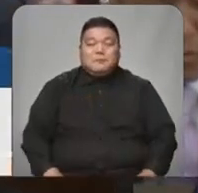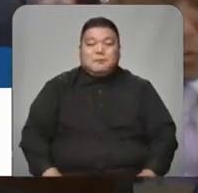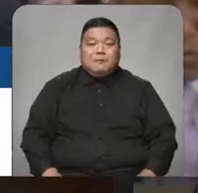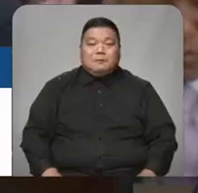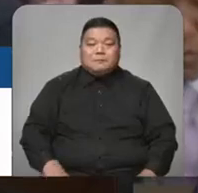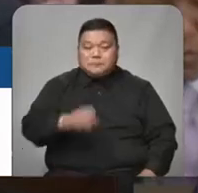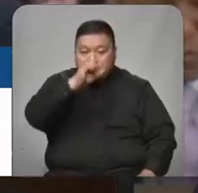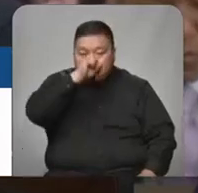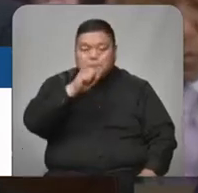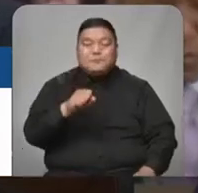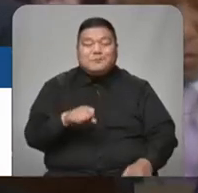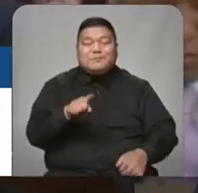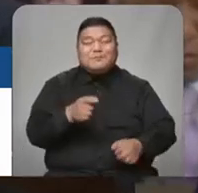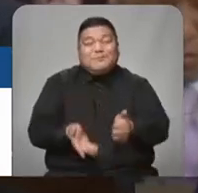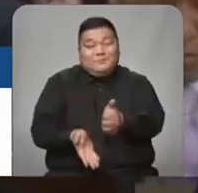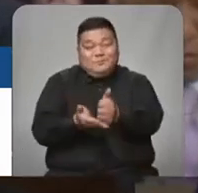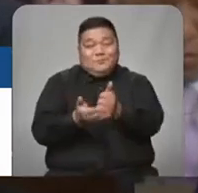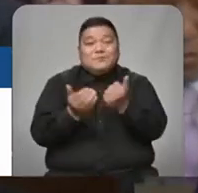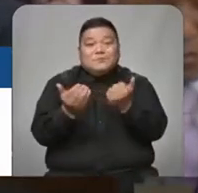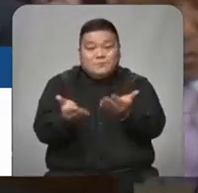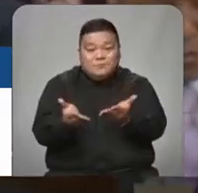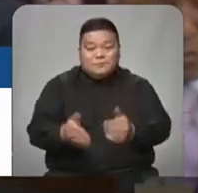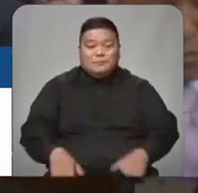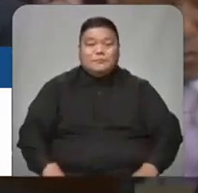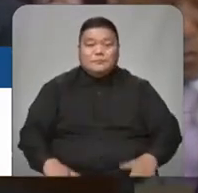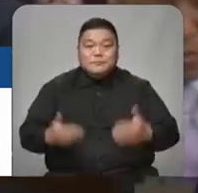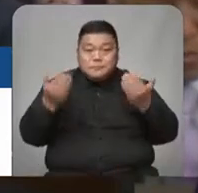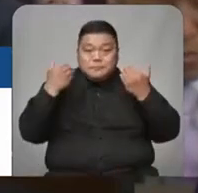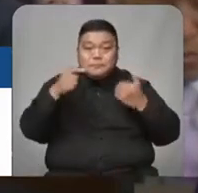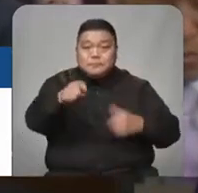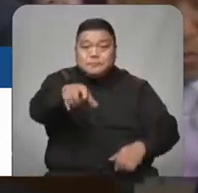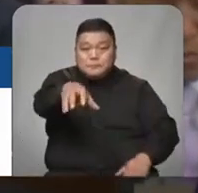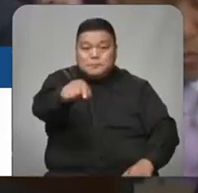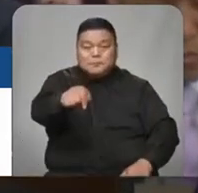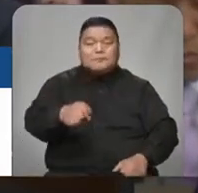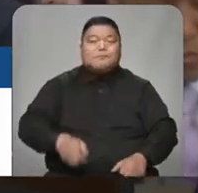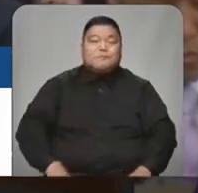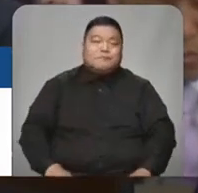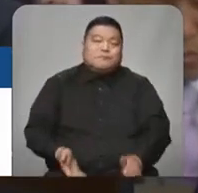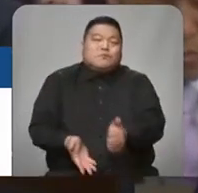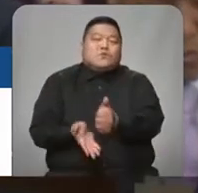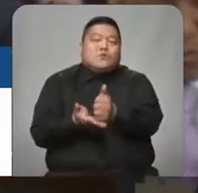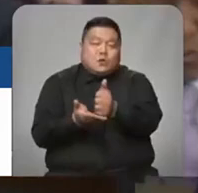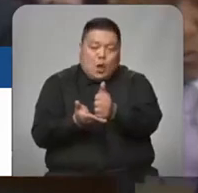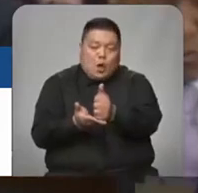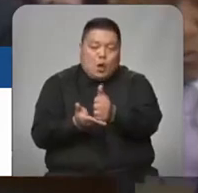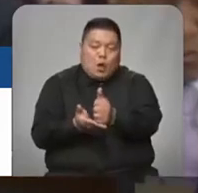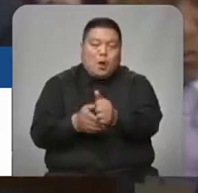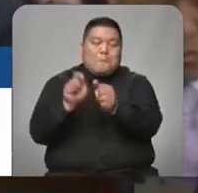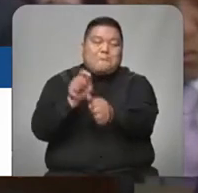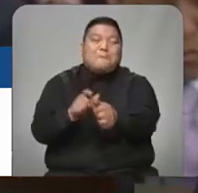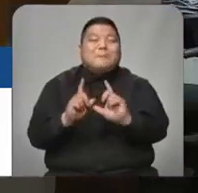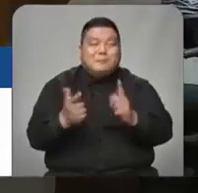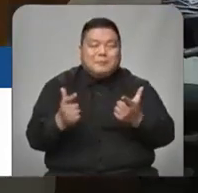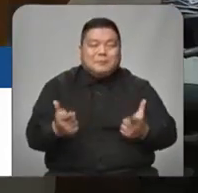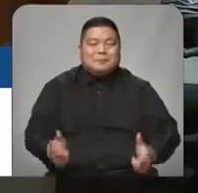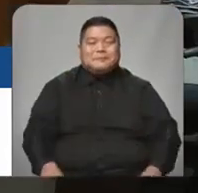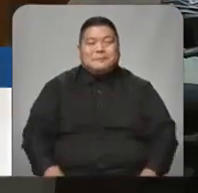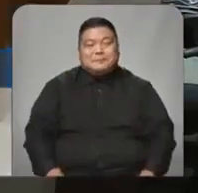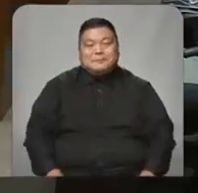제품을 권장했던 것입니다. 또한 학교 현장에서는 이 권장이지 이것이 의무사항이 아니기